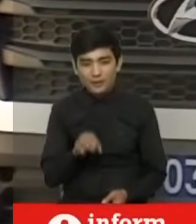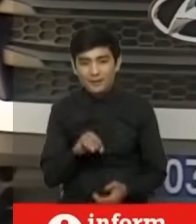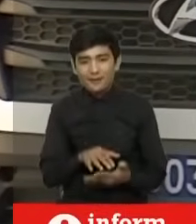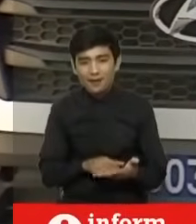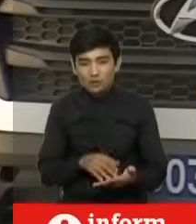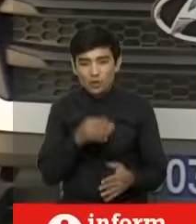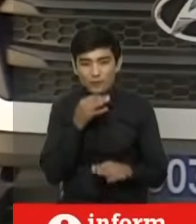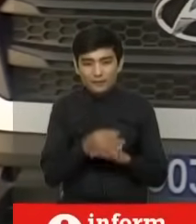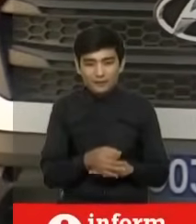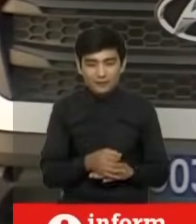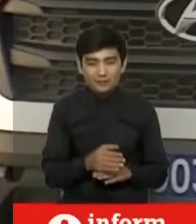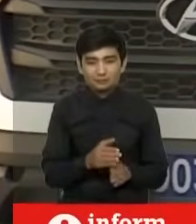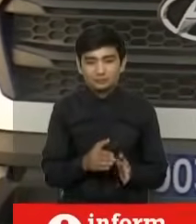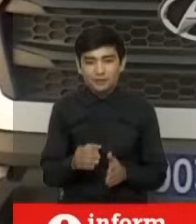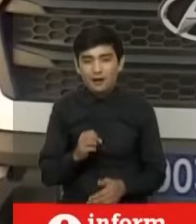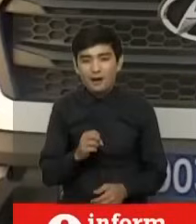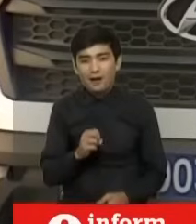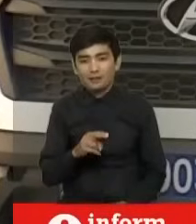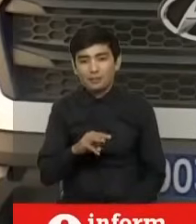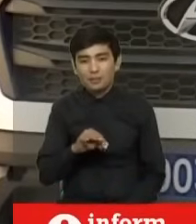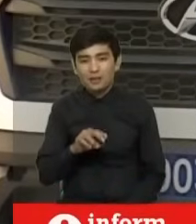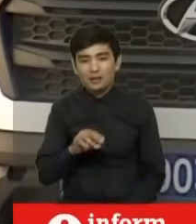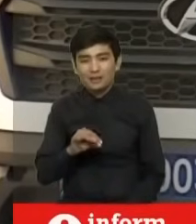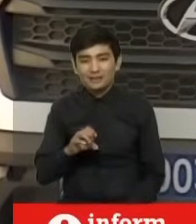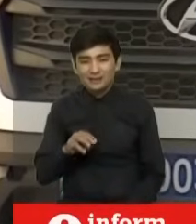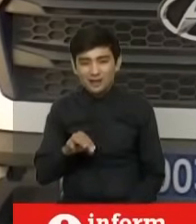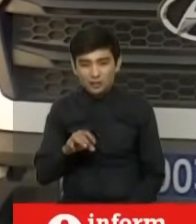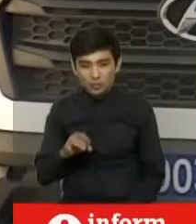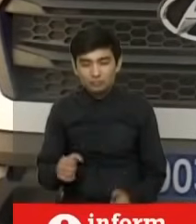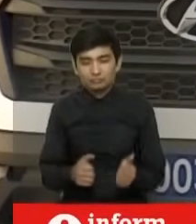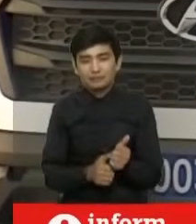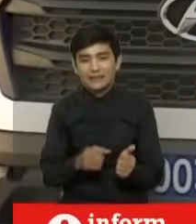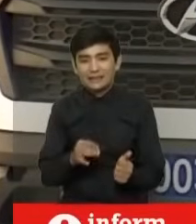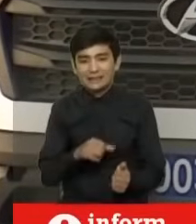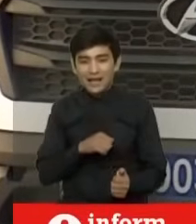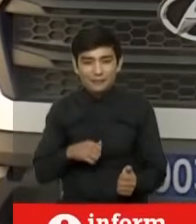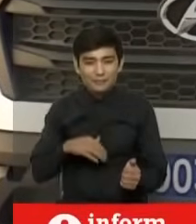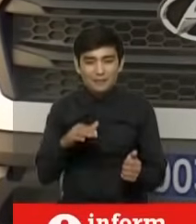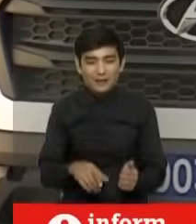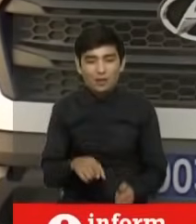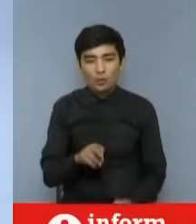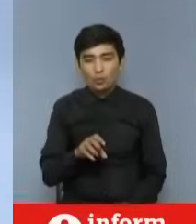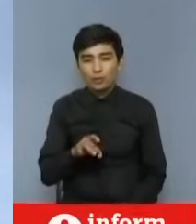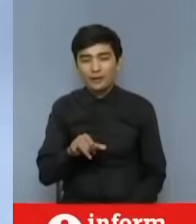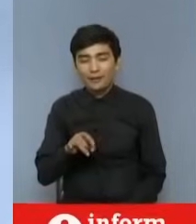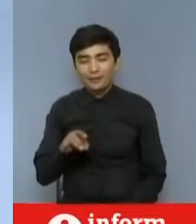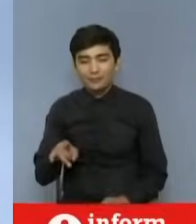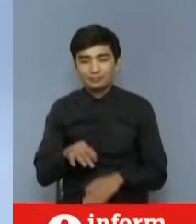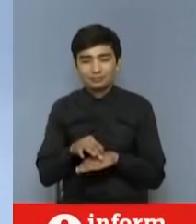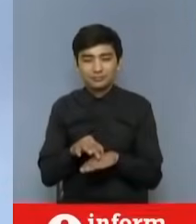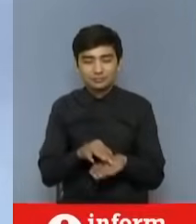идут, соответственно, администраторы. И, соответственно, самое низшее звено – это курьеры, то есть наркокурьеры, то есть те же